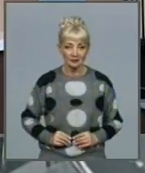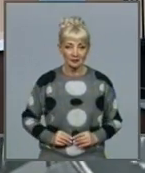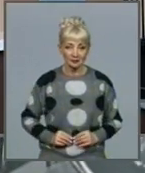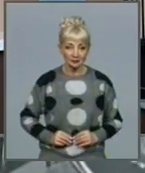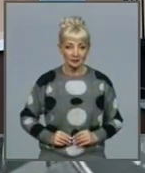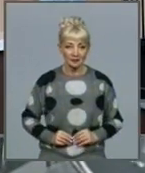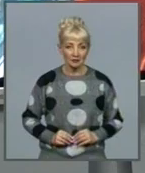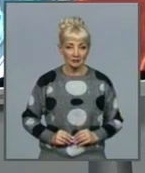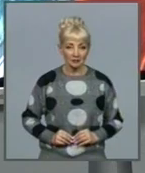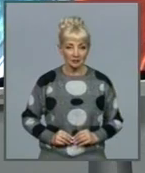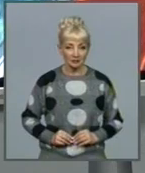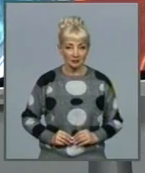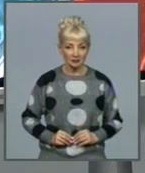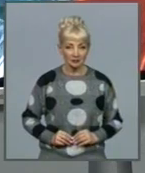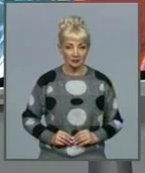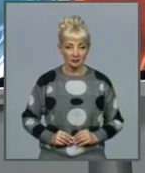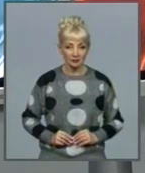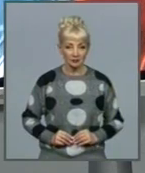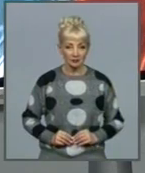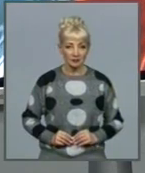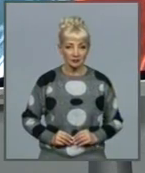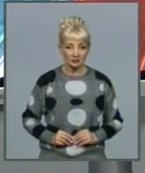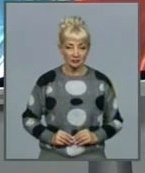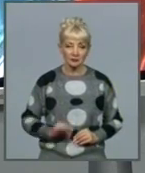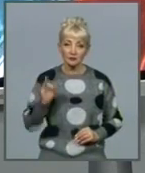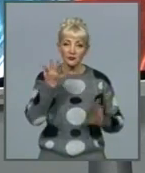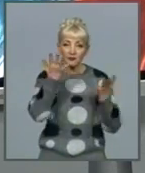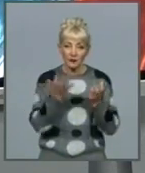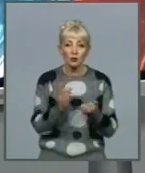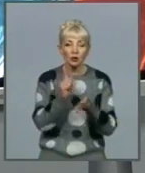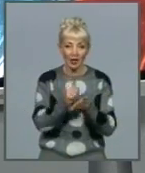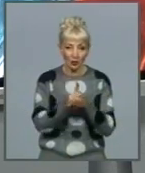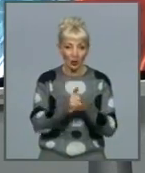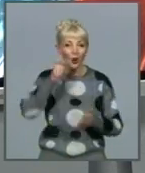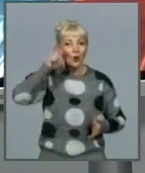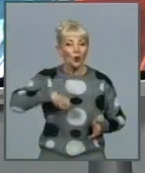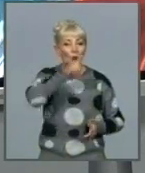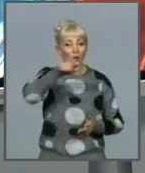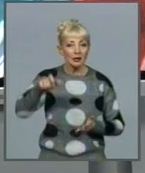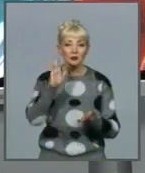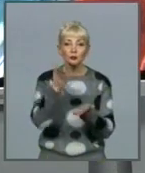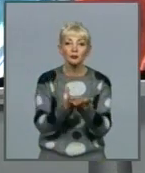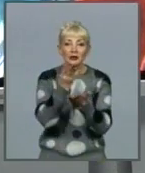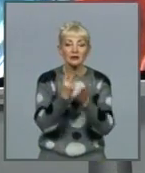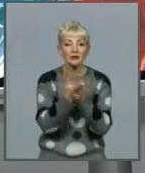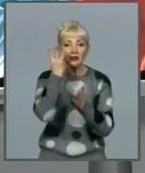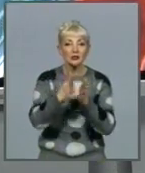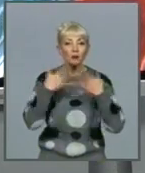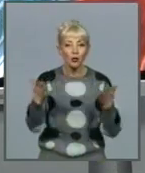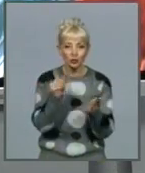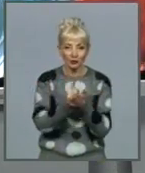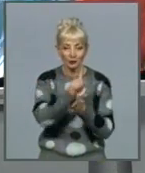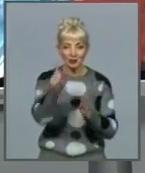Харківські Звісті. І ще про податки. Українцям доведеться сплачувати втричі більший податок за продаж трьох або